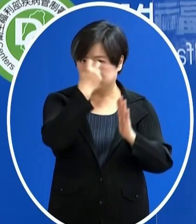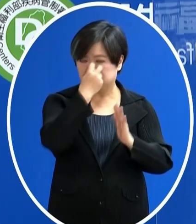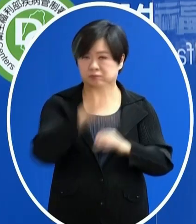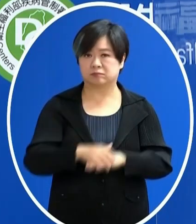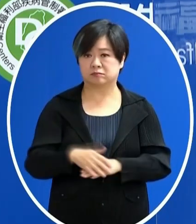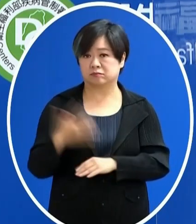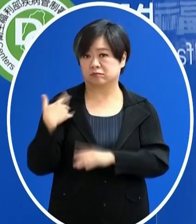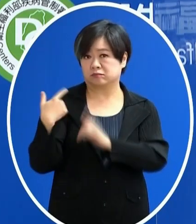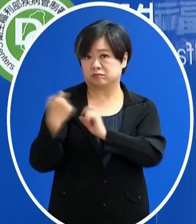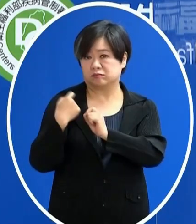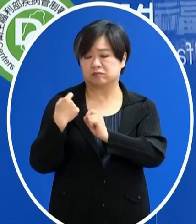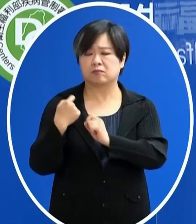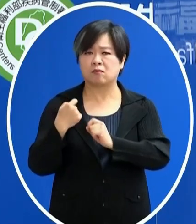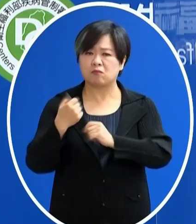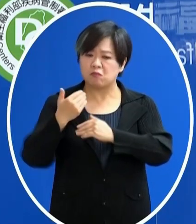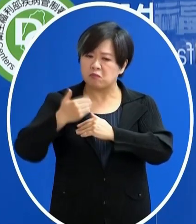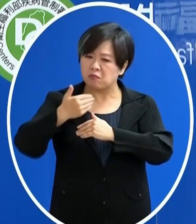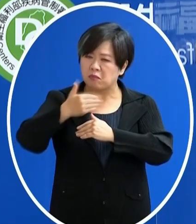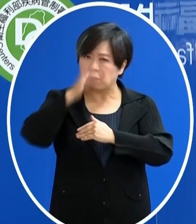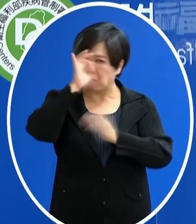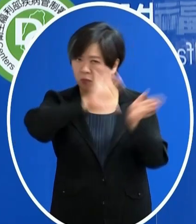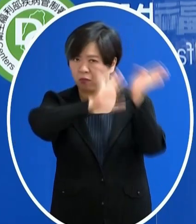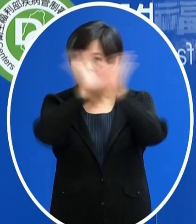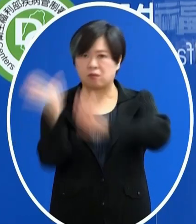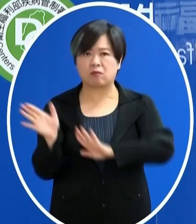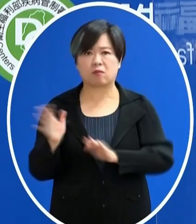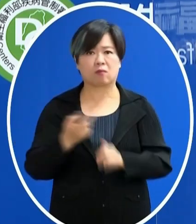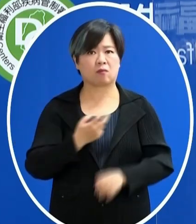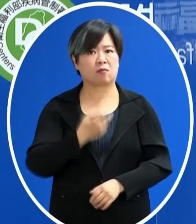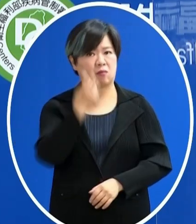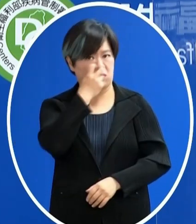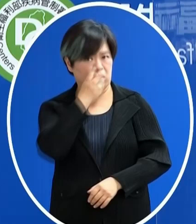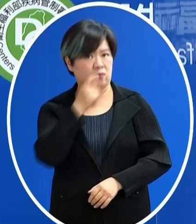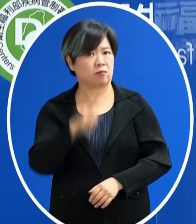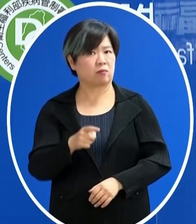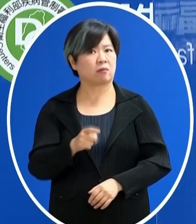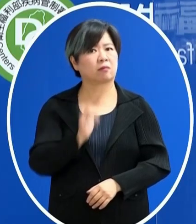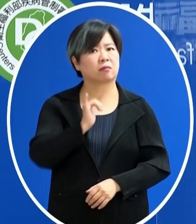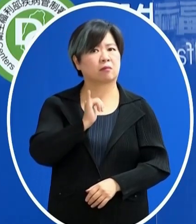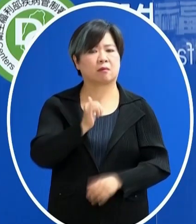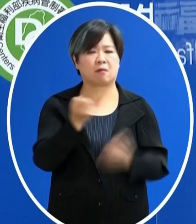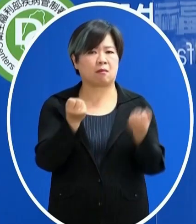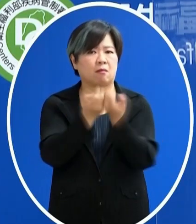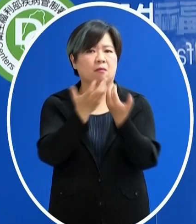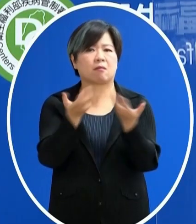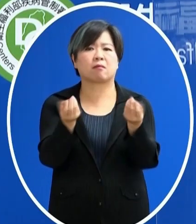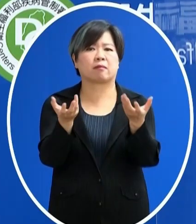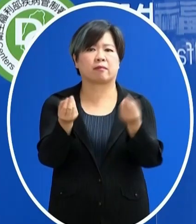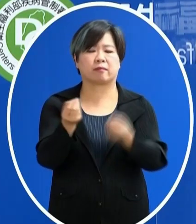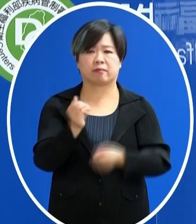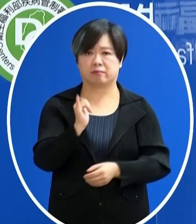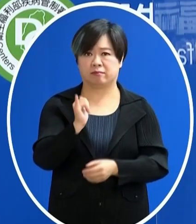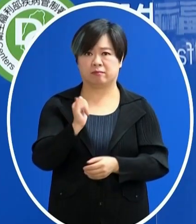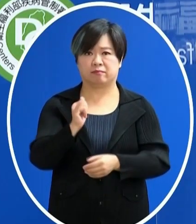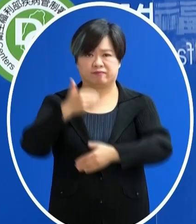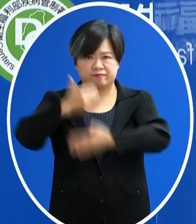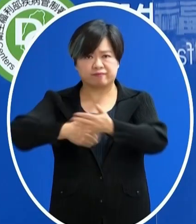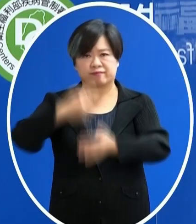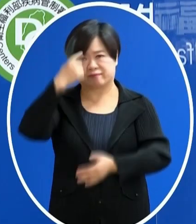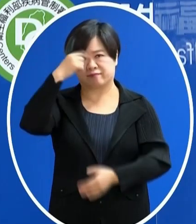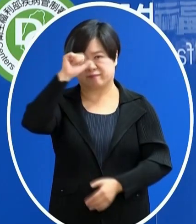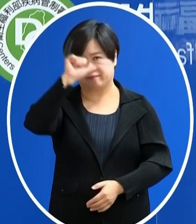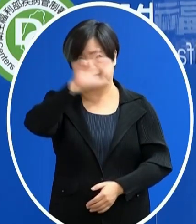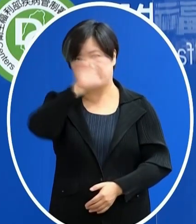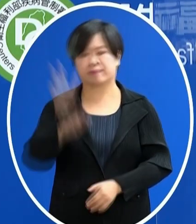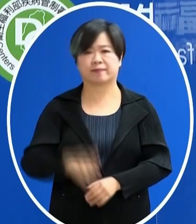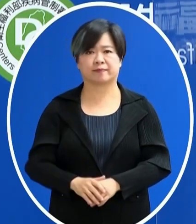们的等于是交通的部门要求航空公司要负起管理的责任来。所以那时候